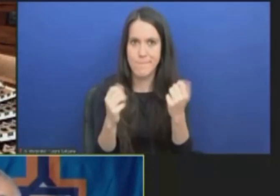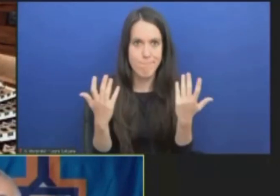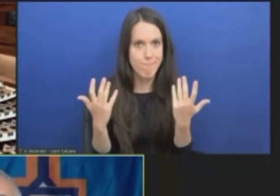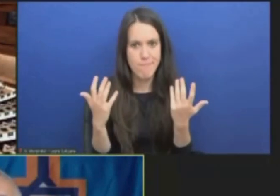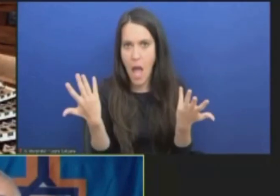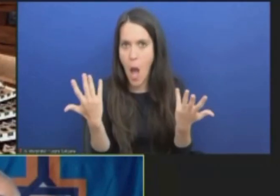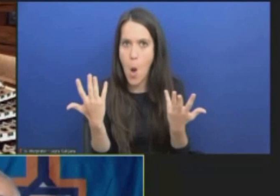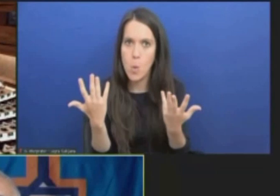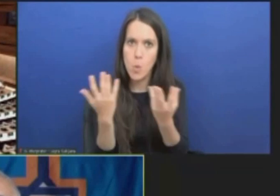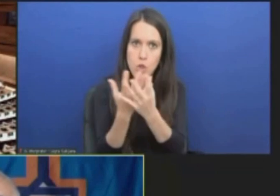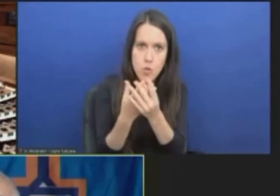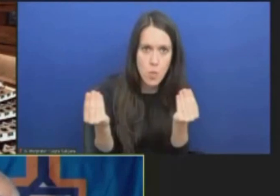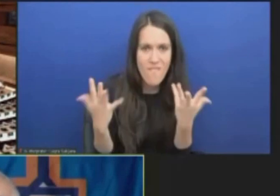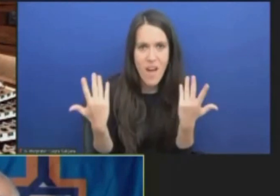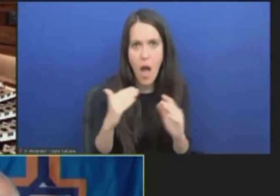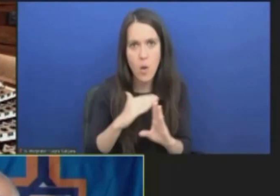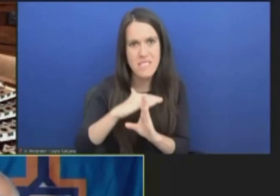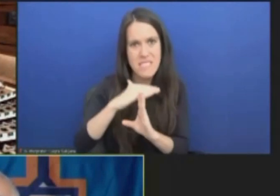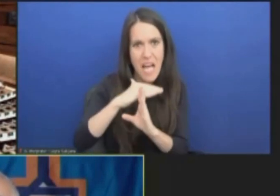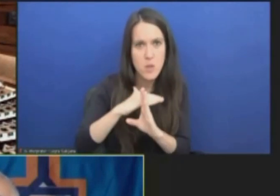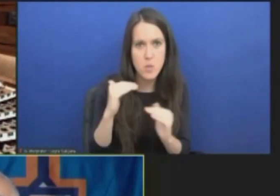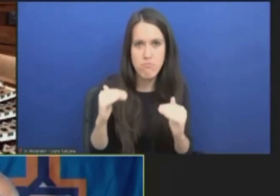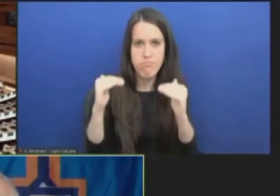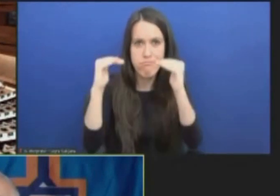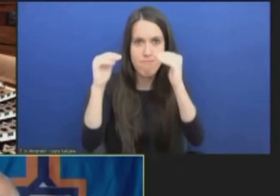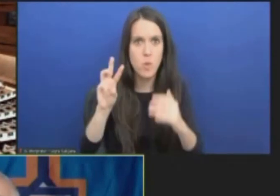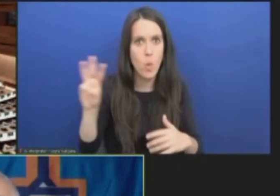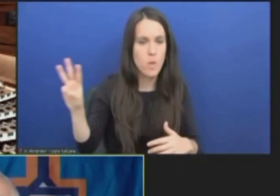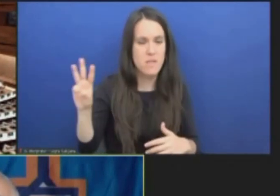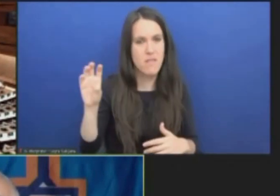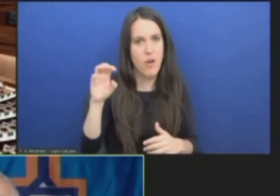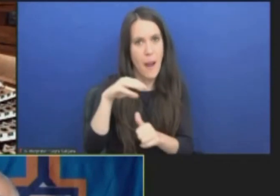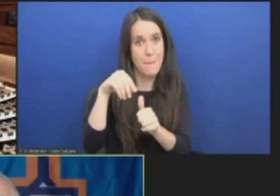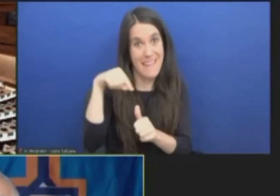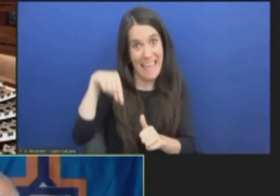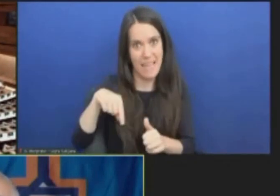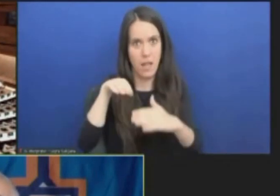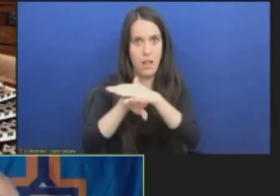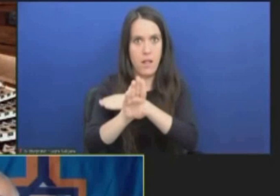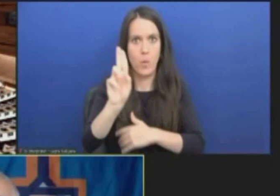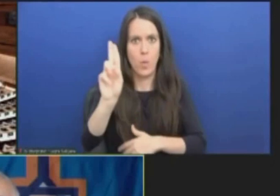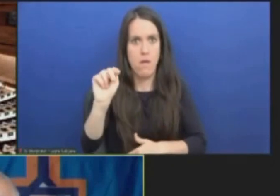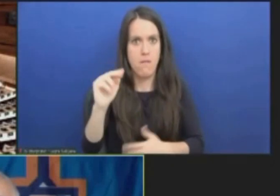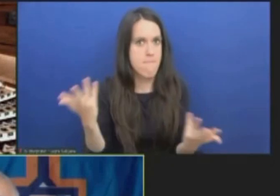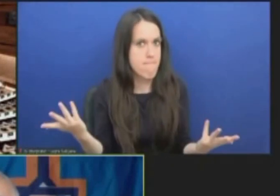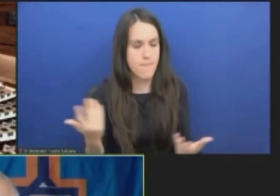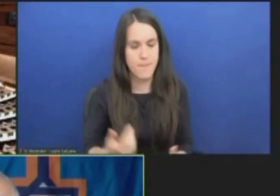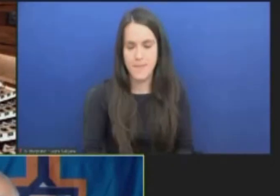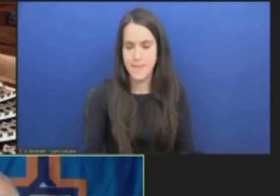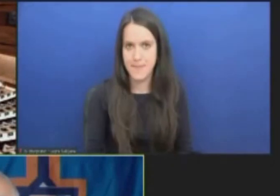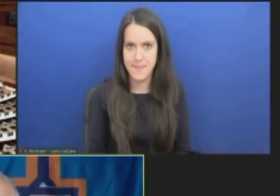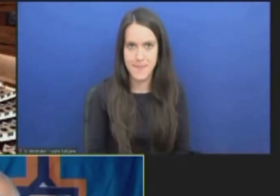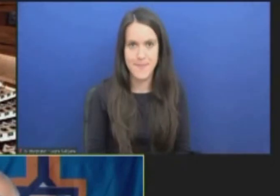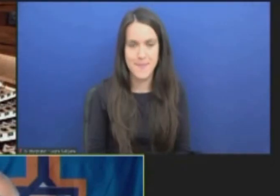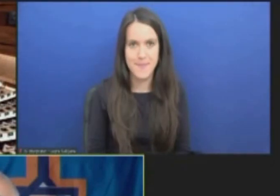вторглись на исконно армянскую землю чтобы уничтожить наше коренное население что стало с правами ребенка что он можем ожидать